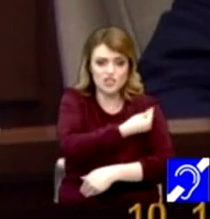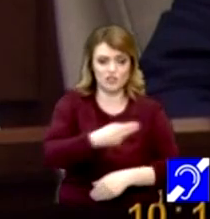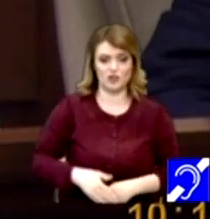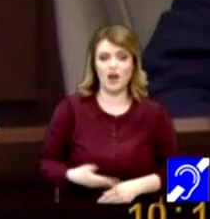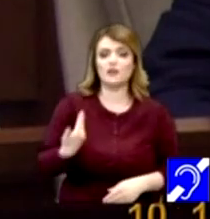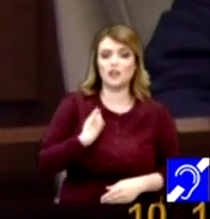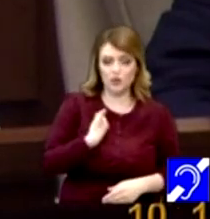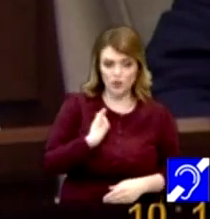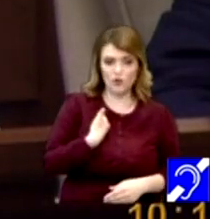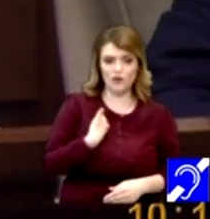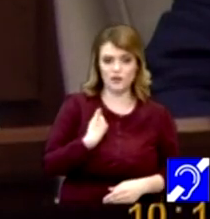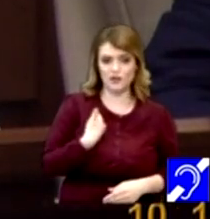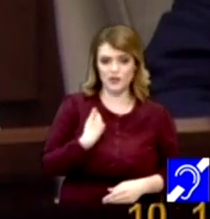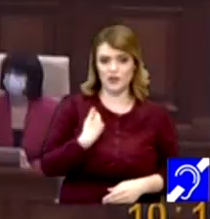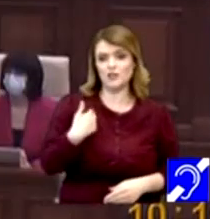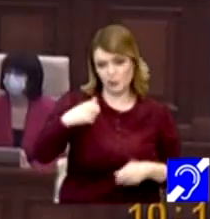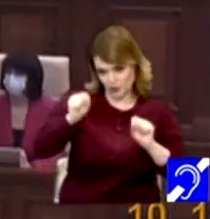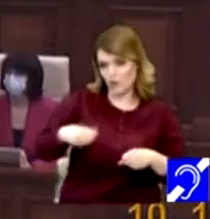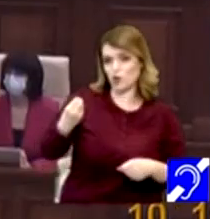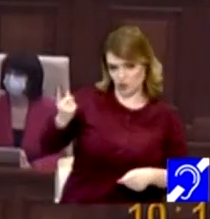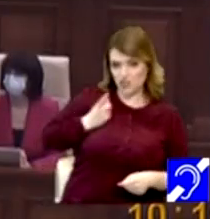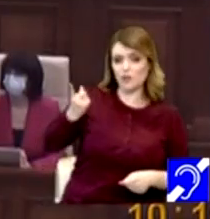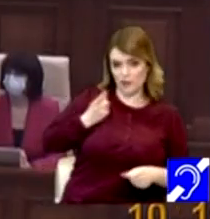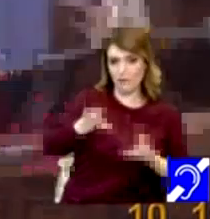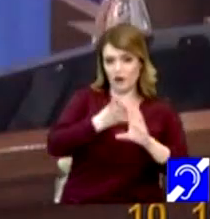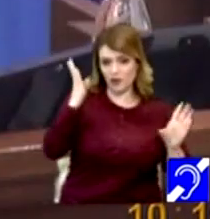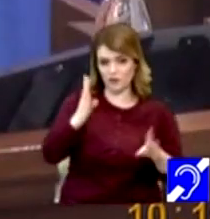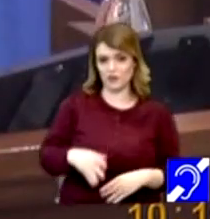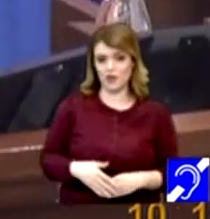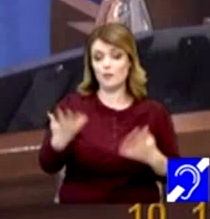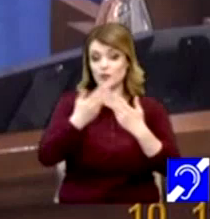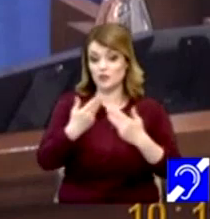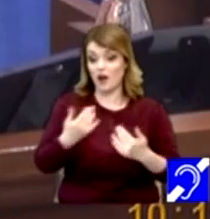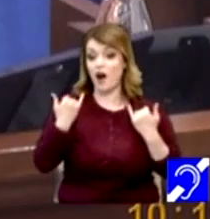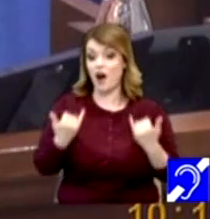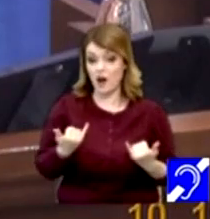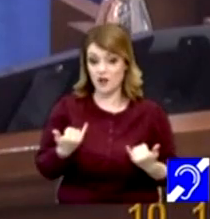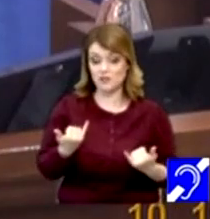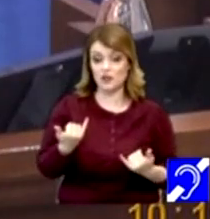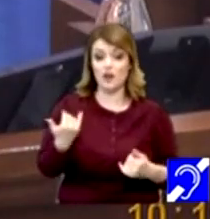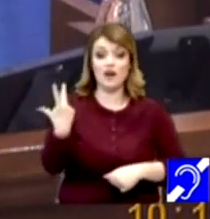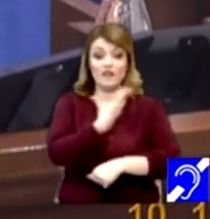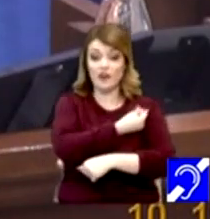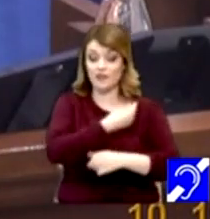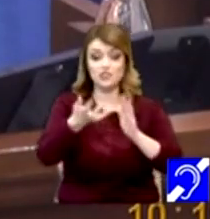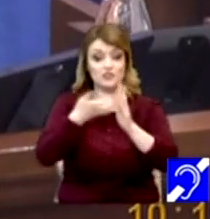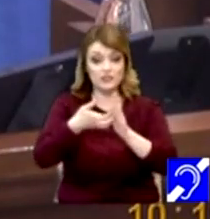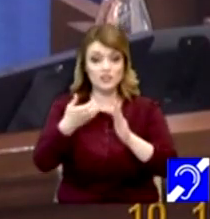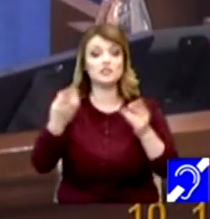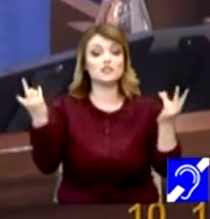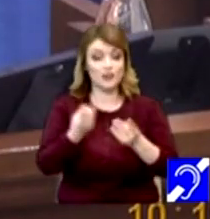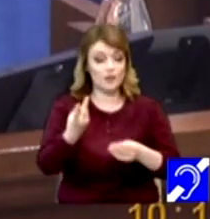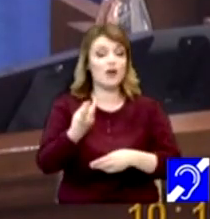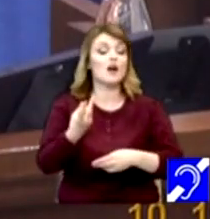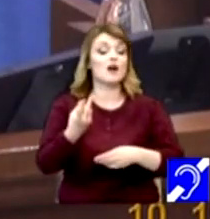noi să mai așteptăm rândul. Noi considerăm că astăzi, atunci când vaccinurile nu sunt suficiente, trebuie